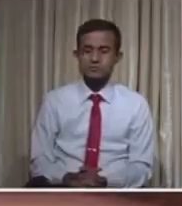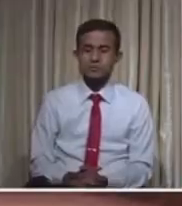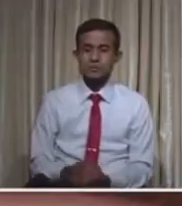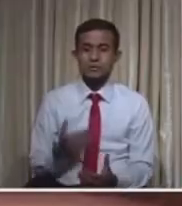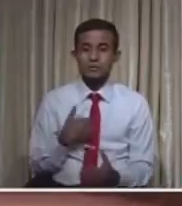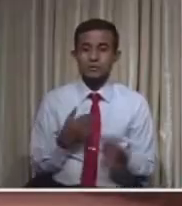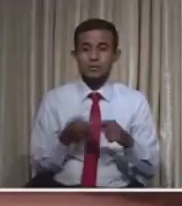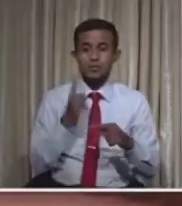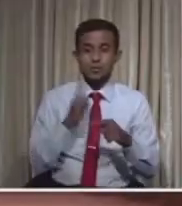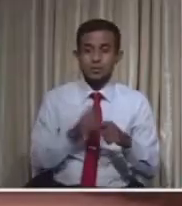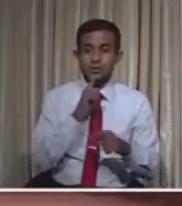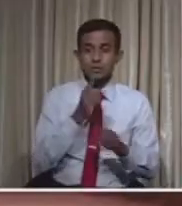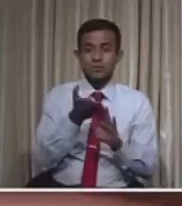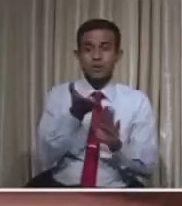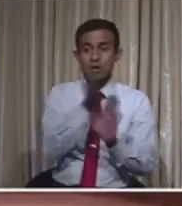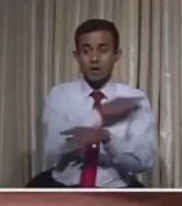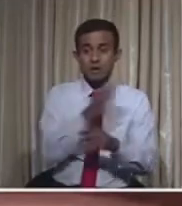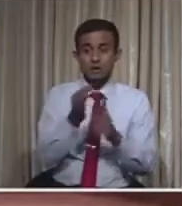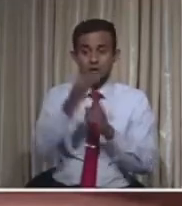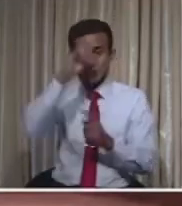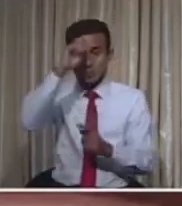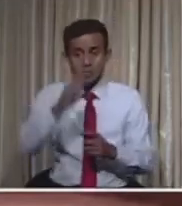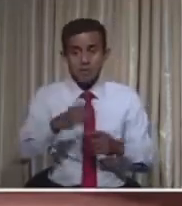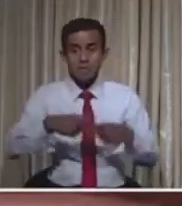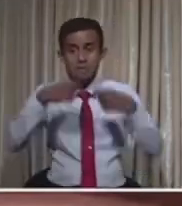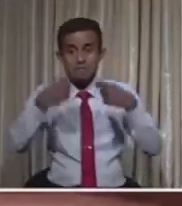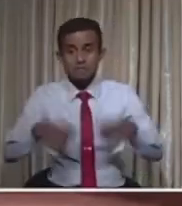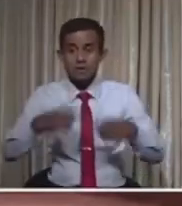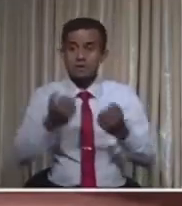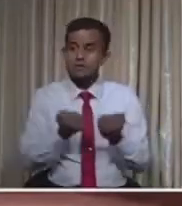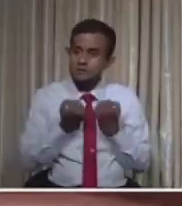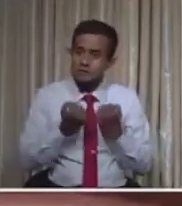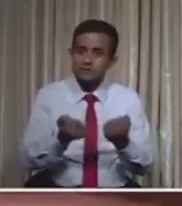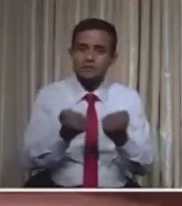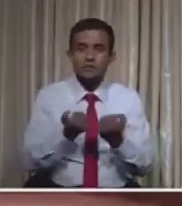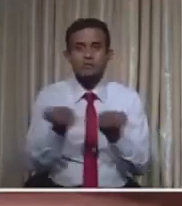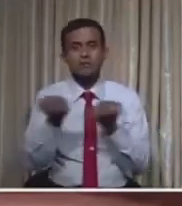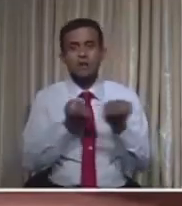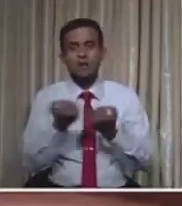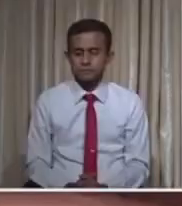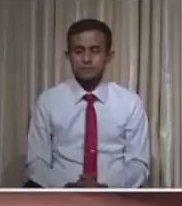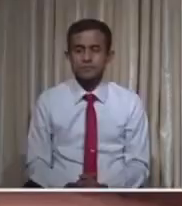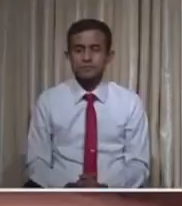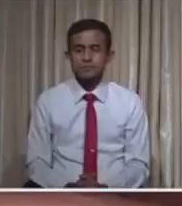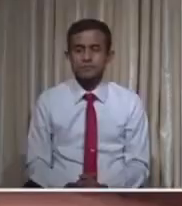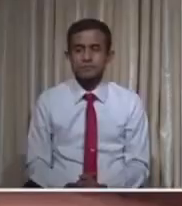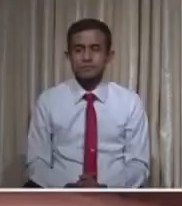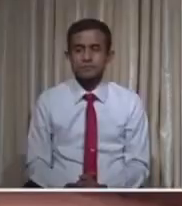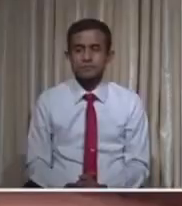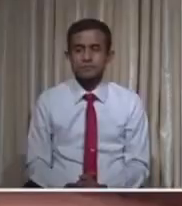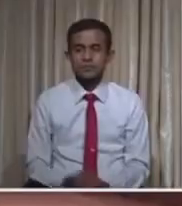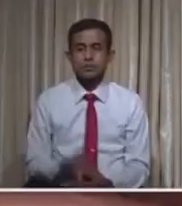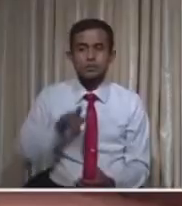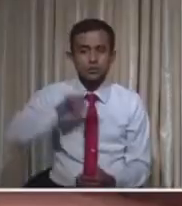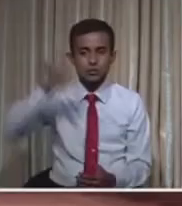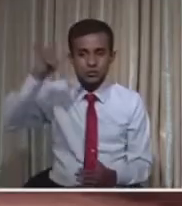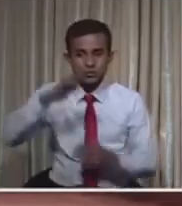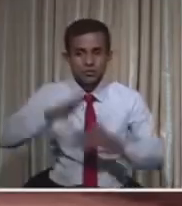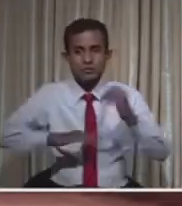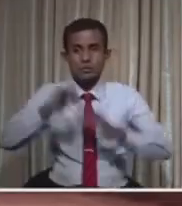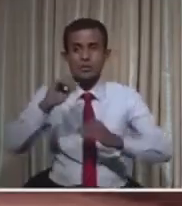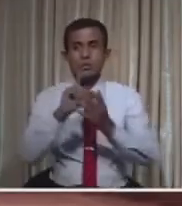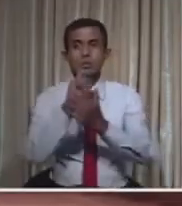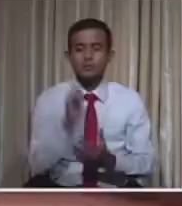ආදර්ශයක් දුන්න මට කලින් හිටපු ජනාධිපතිවරු වියදම් කරපු හැටි ගමම්බි වංගිය හැටි සහ වාහන පාවිච්චි කරපු හැටි පිළිබඳව. ගුවන් යානා පාවිච්චි කරපු හැටි